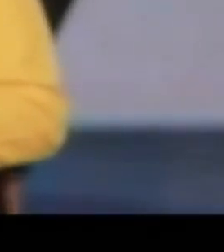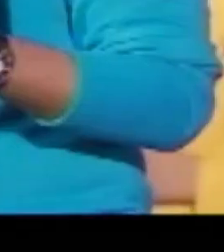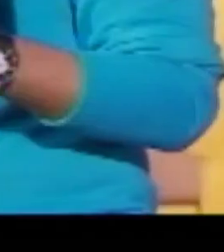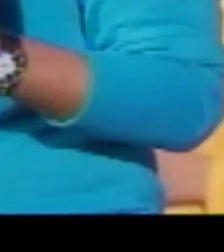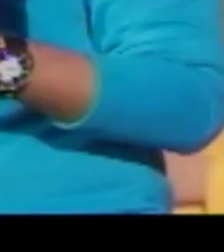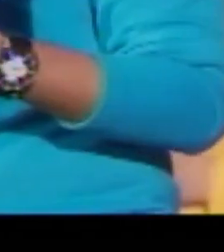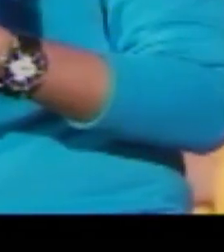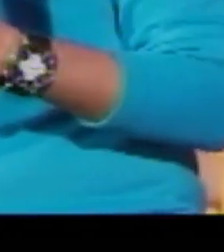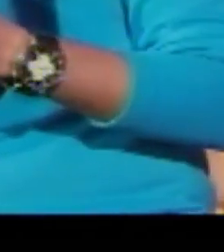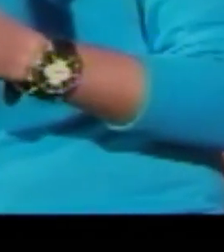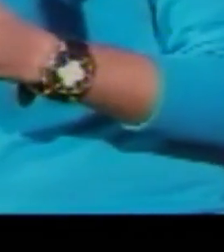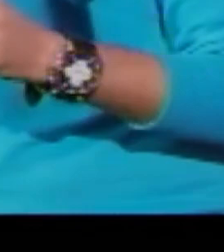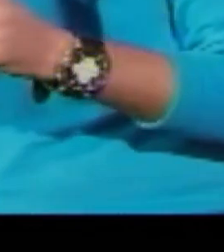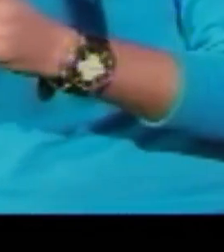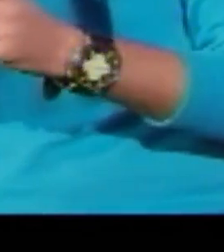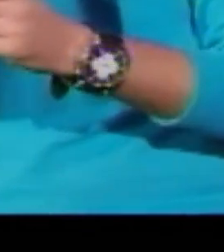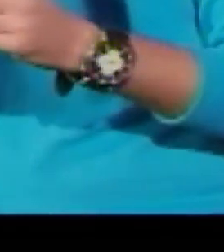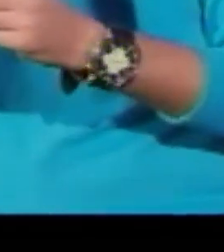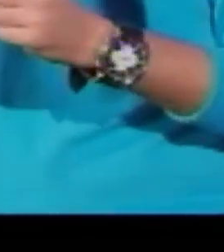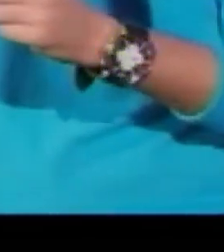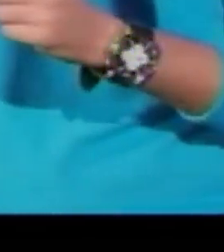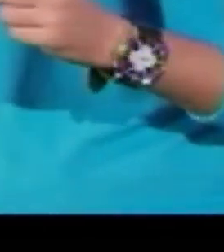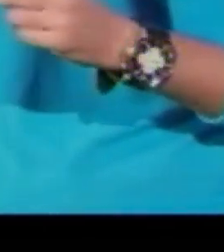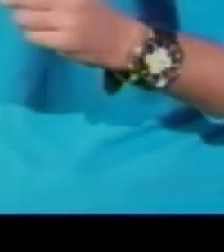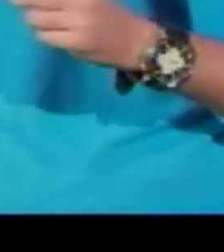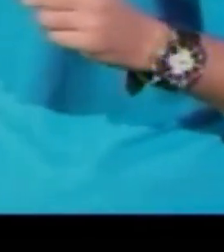الاباء والانبياء